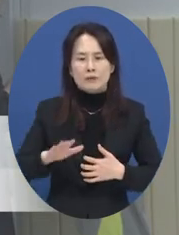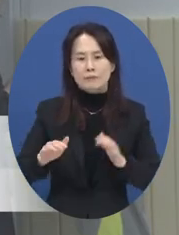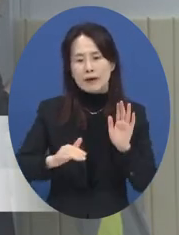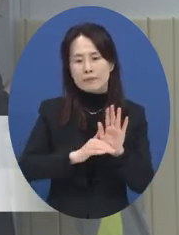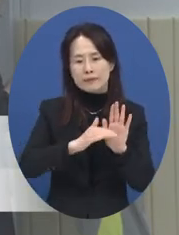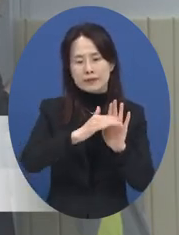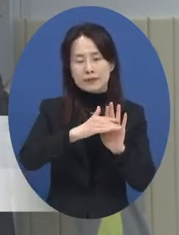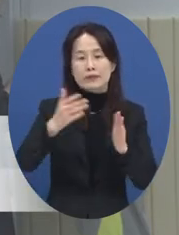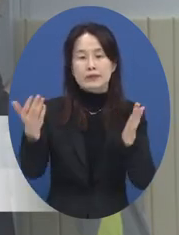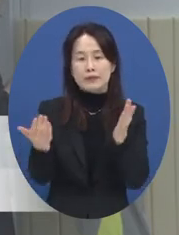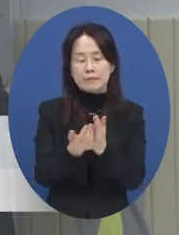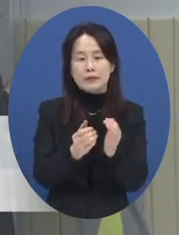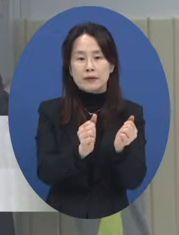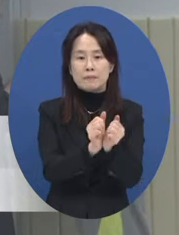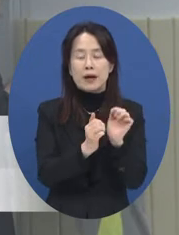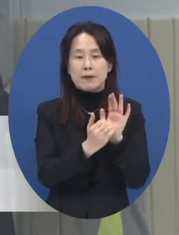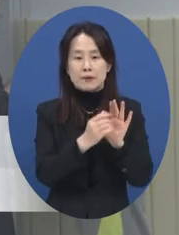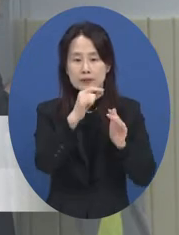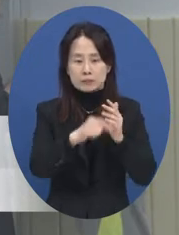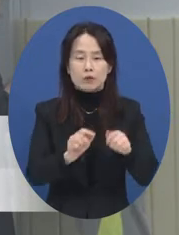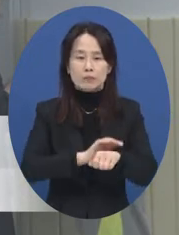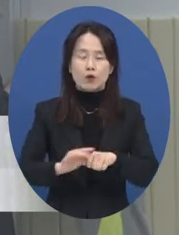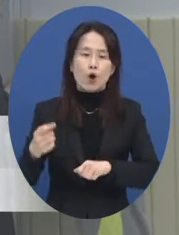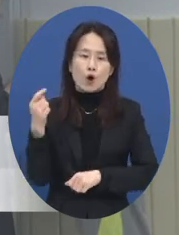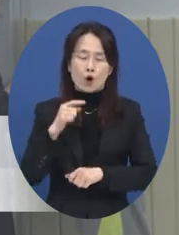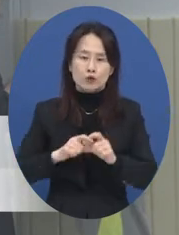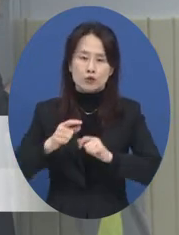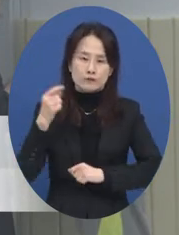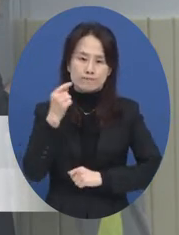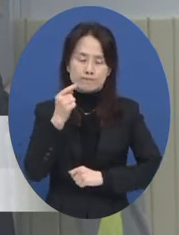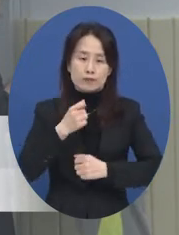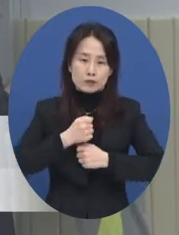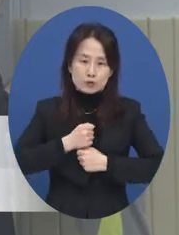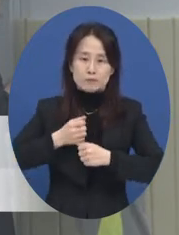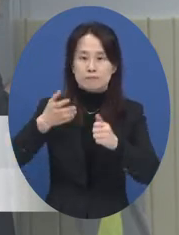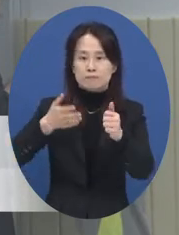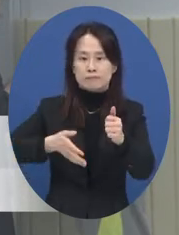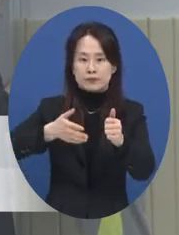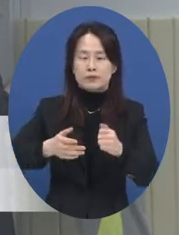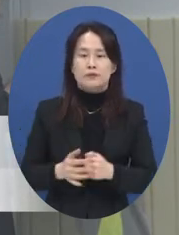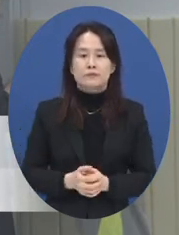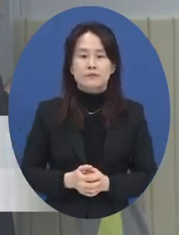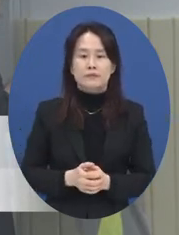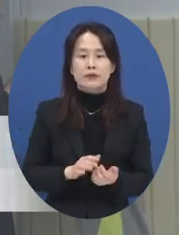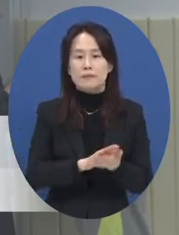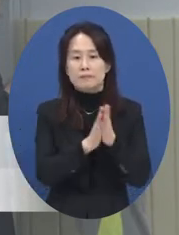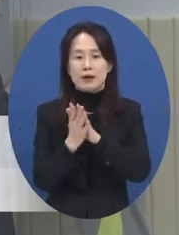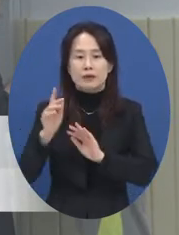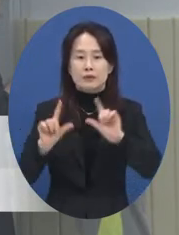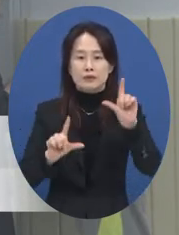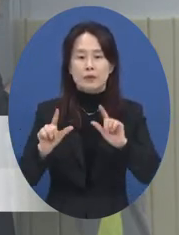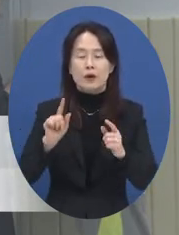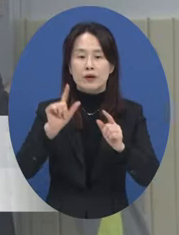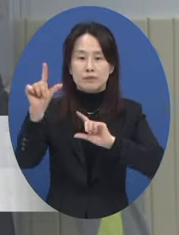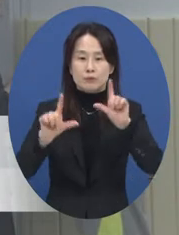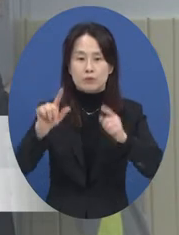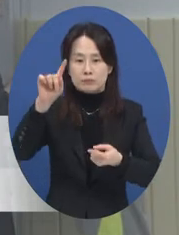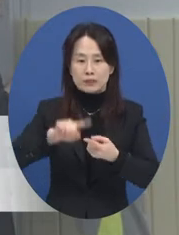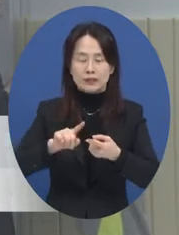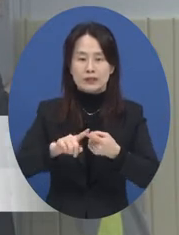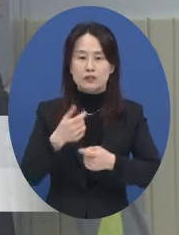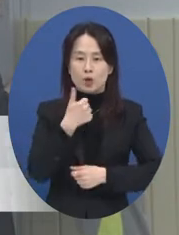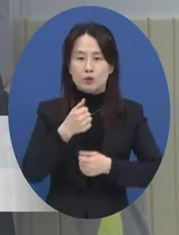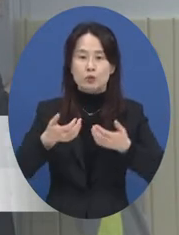방역 지침 더 꼼꼼하게 알고 함께 해야 할 것 같습니다 달라진 생활 속 일상 회복 단계와 관련된 정보를 경기 g